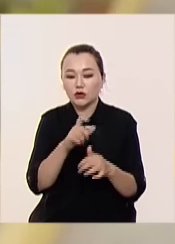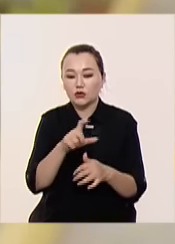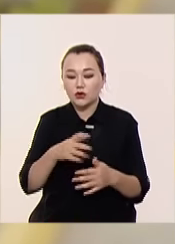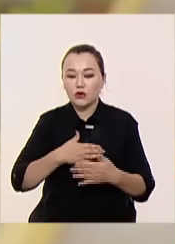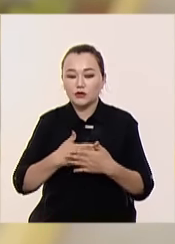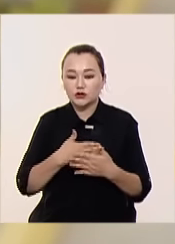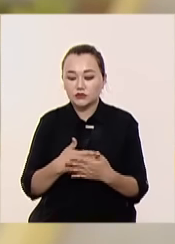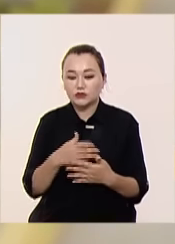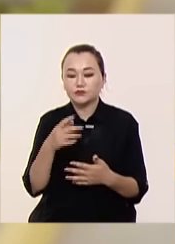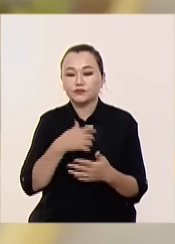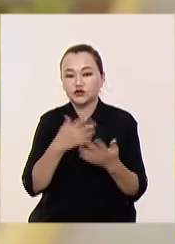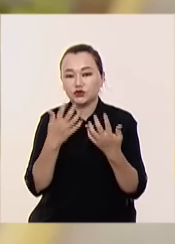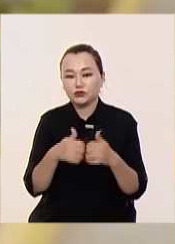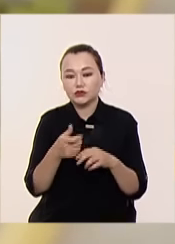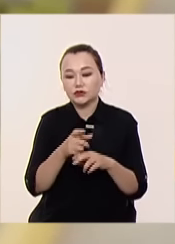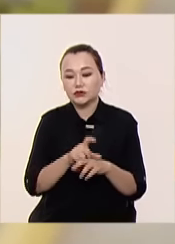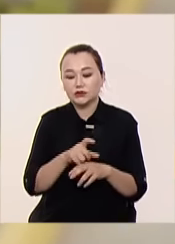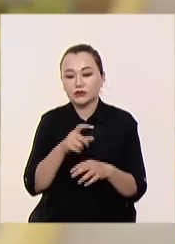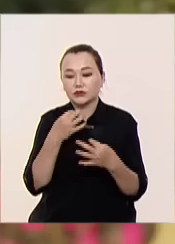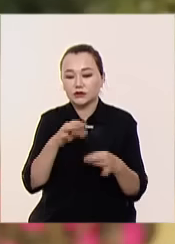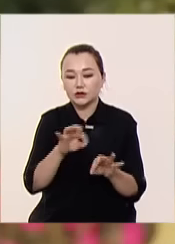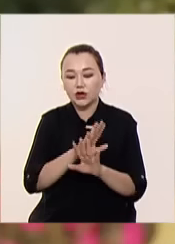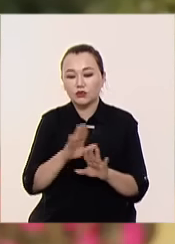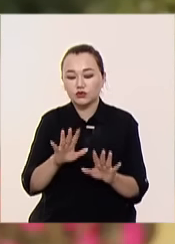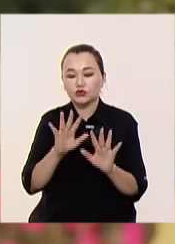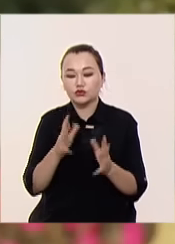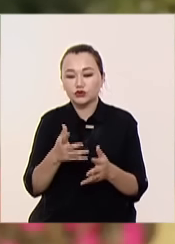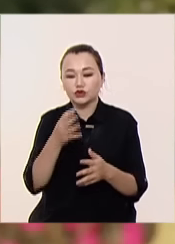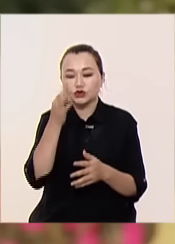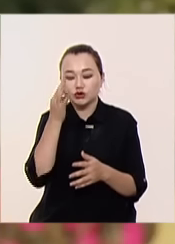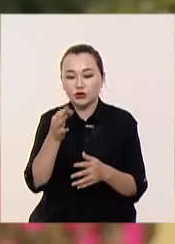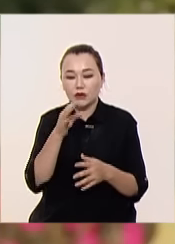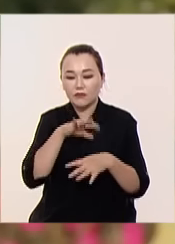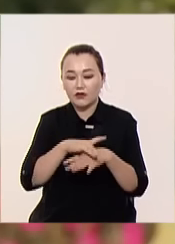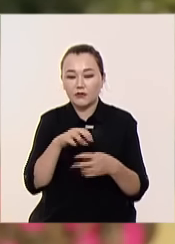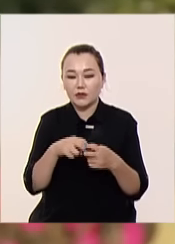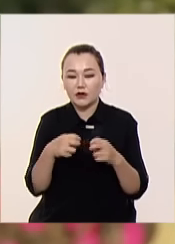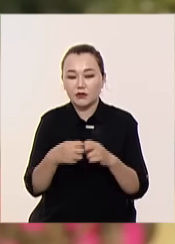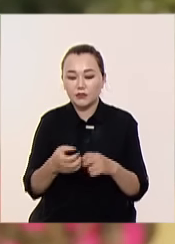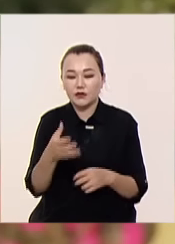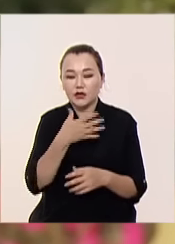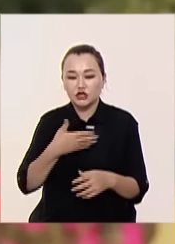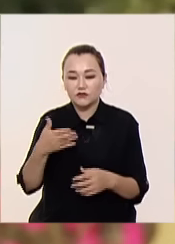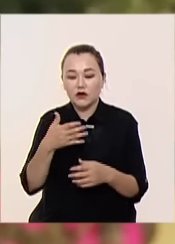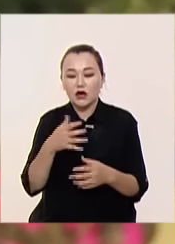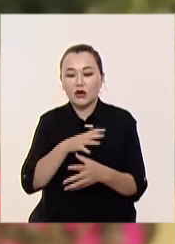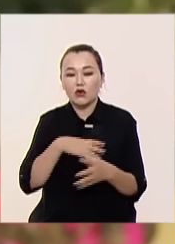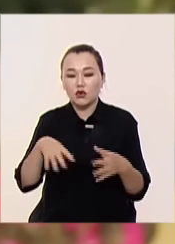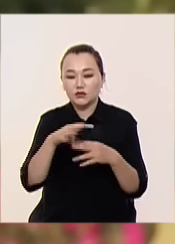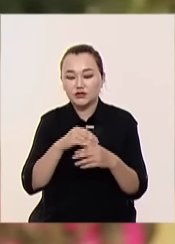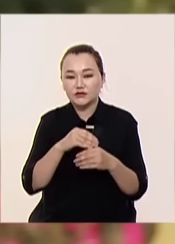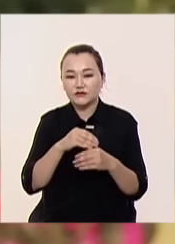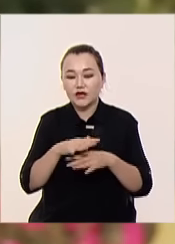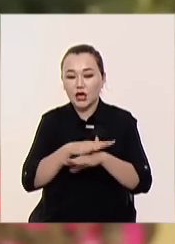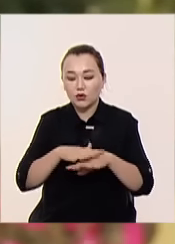Я считаю, что это абсолютно недопустимо. Случай четко выявил проблемы нашего общества. Опять же,